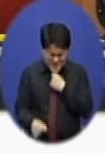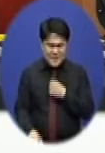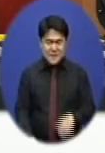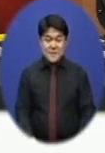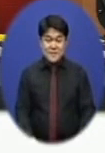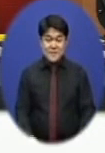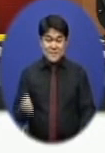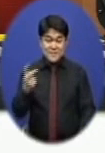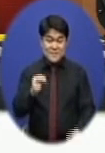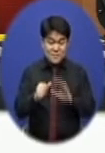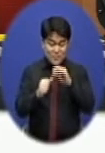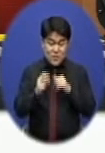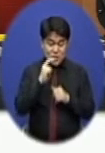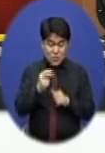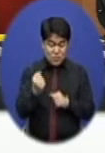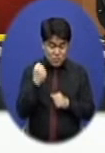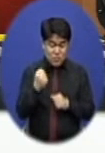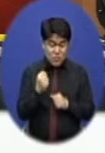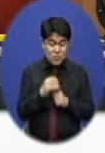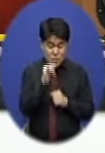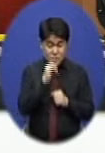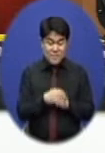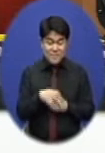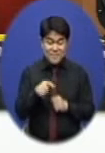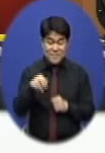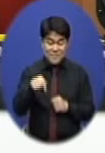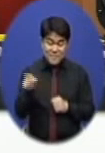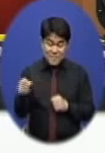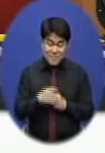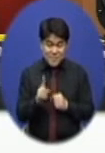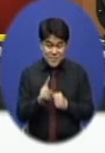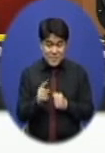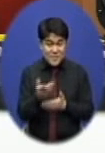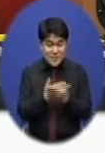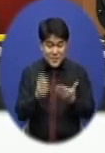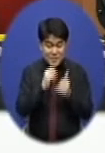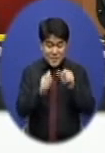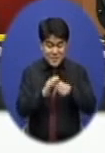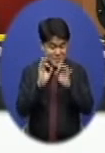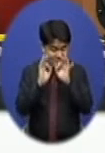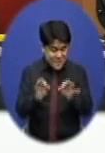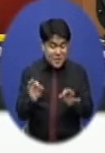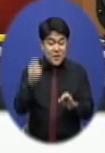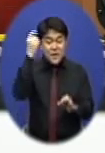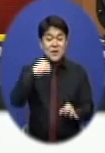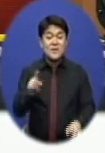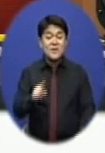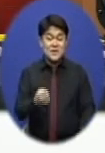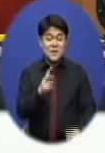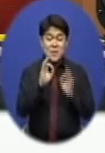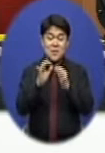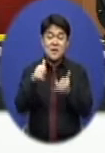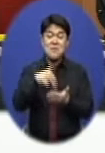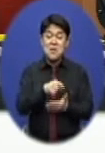좋겠습니다만은. 네, 자주 이렇게 불러주시면 힘이 되는 거고요. 그러니까요. 우리 서정호 씨 이제 나눔 노래자랑에서 보면 네네. 어떠세요? 이제 시청자